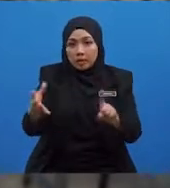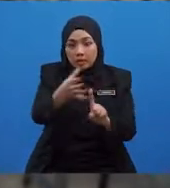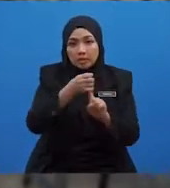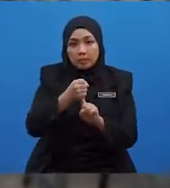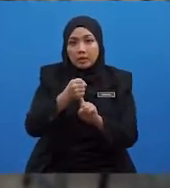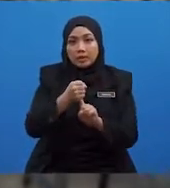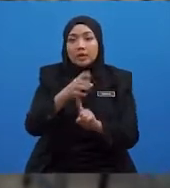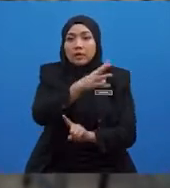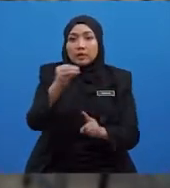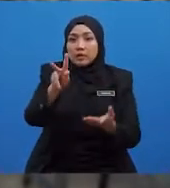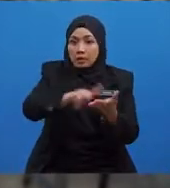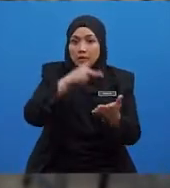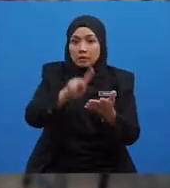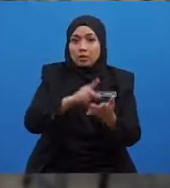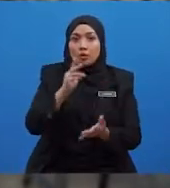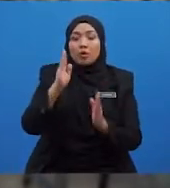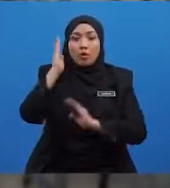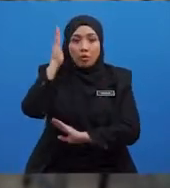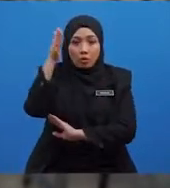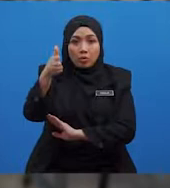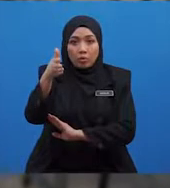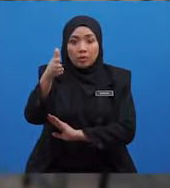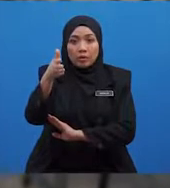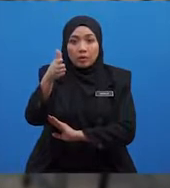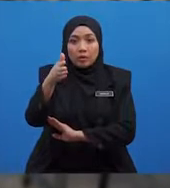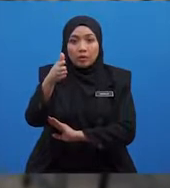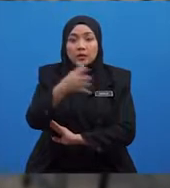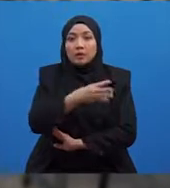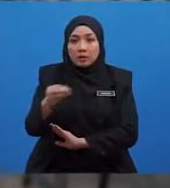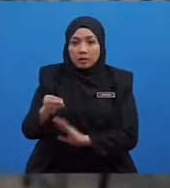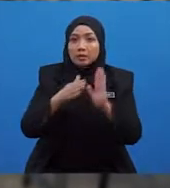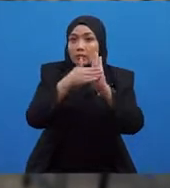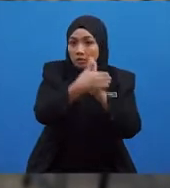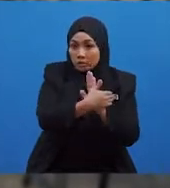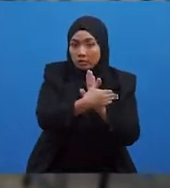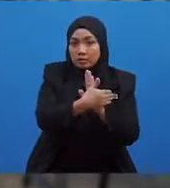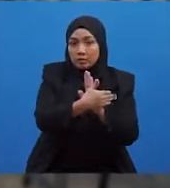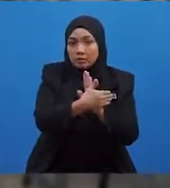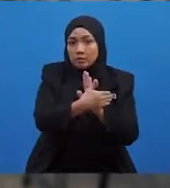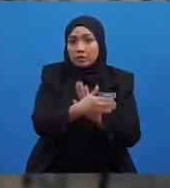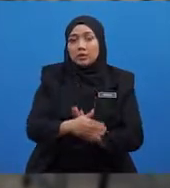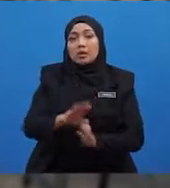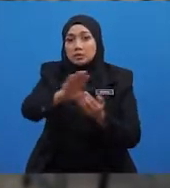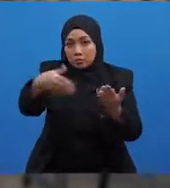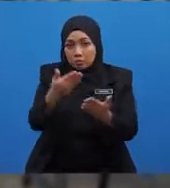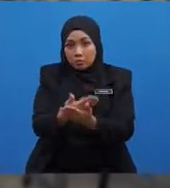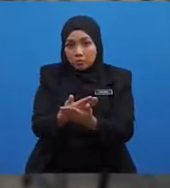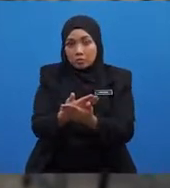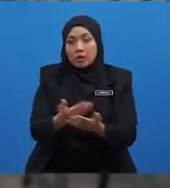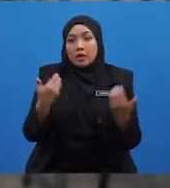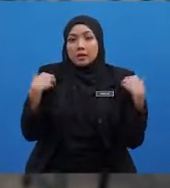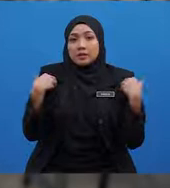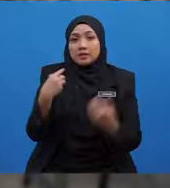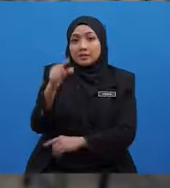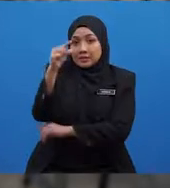dan dikemaskini oleh pengguna. Cikgu yakin dan percaya bahawa anda semua telah mempunyai akaun